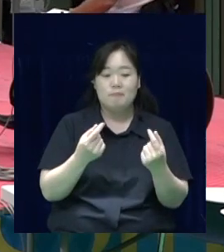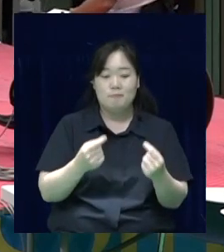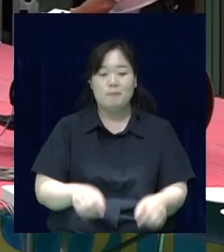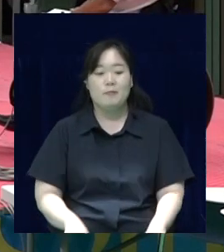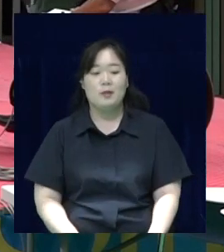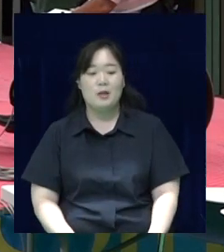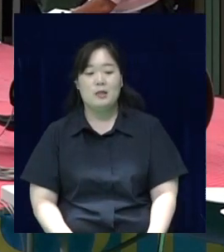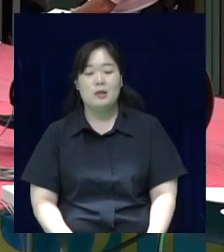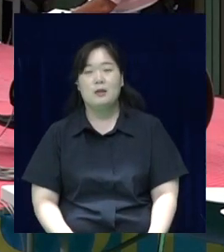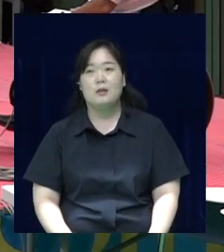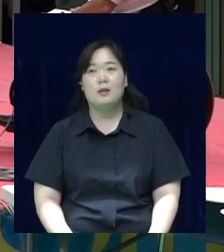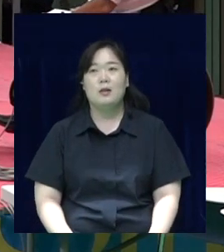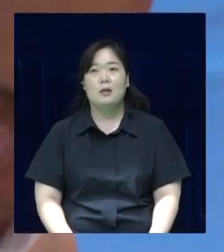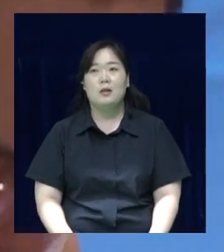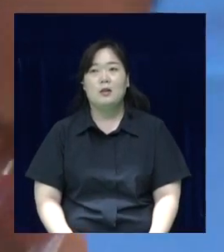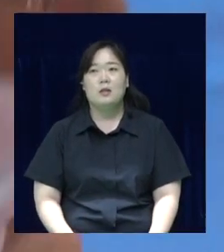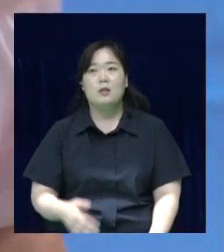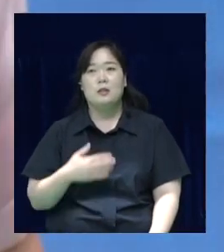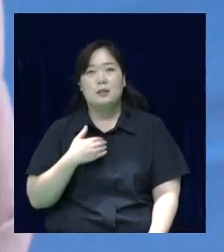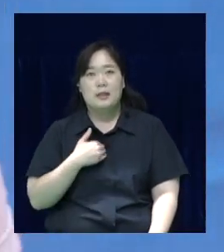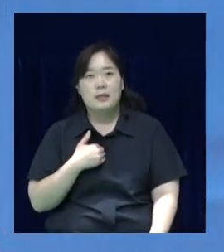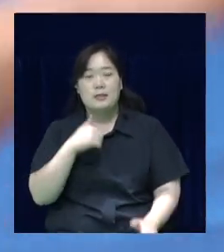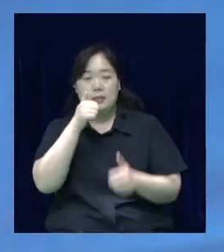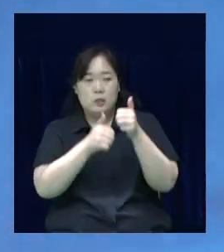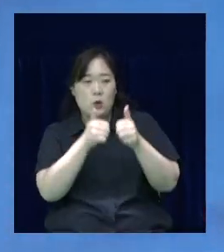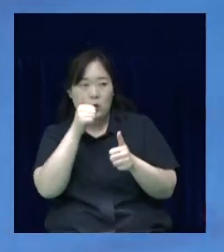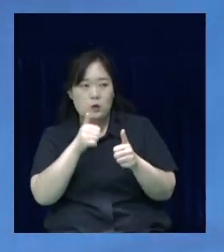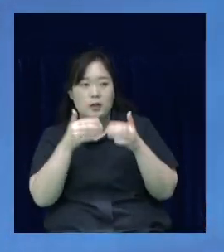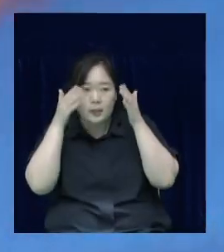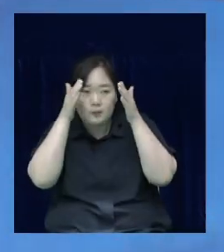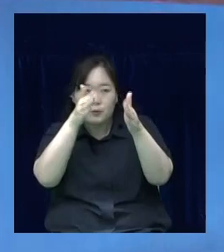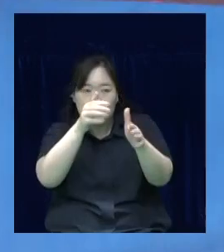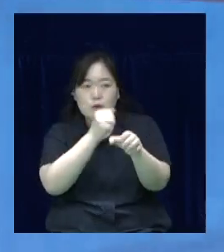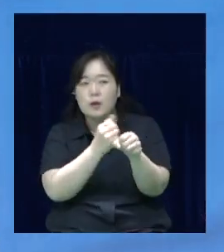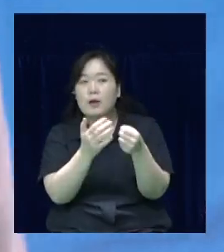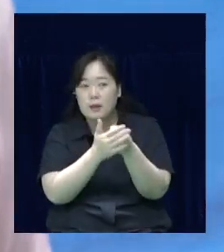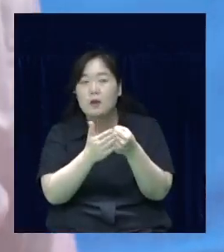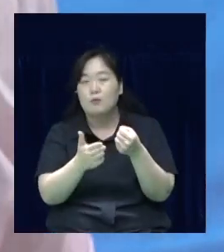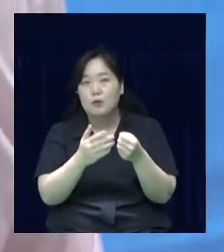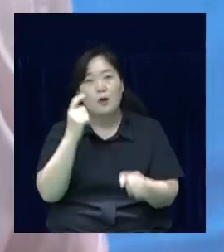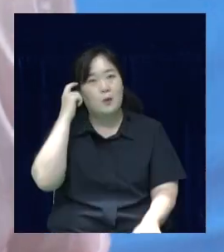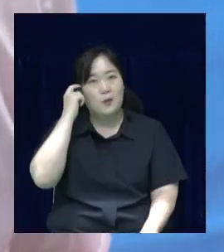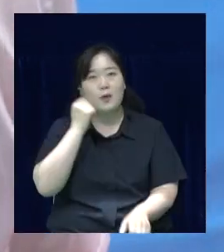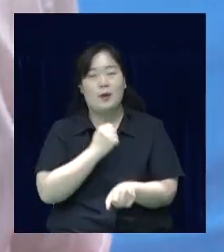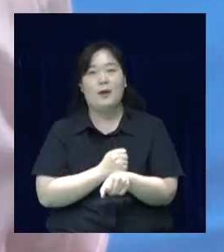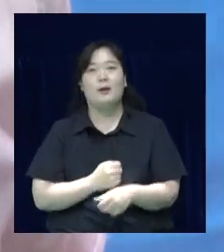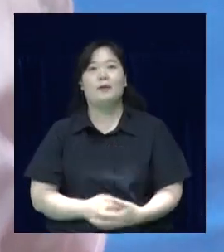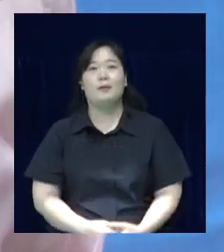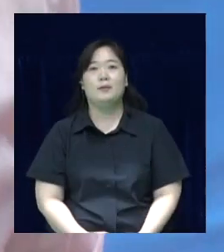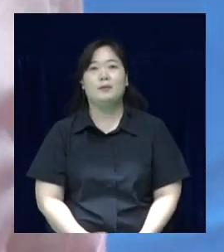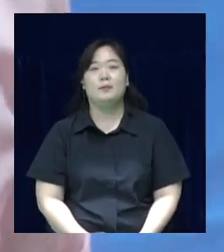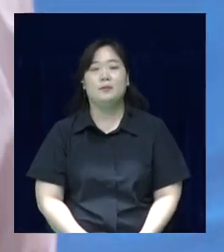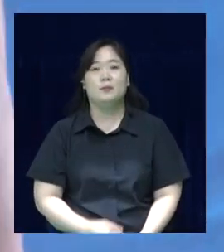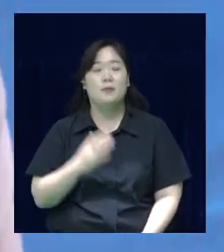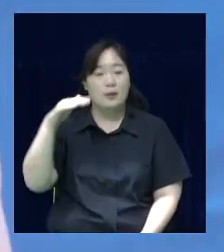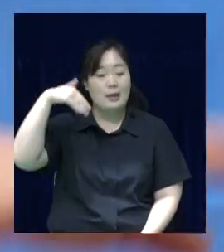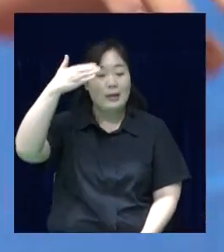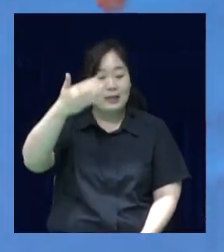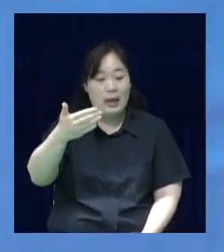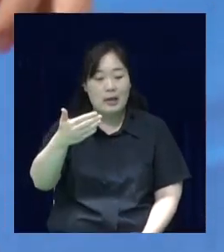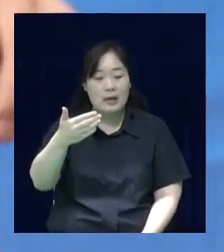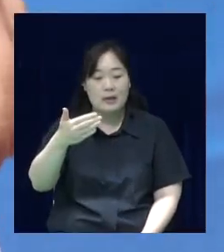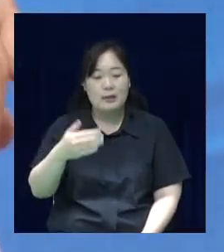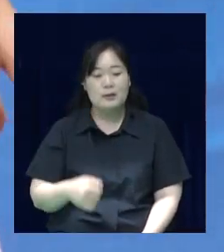보니까 더 심기일전해서 경기에 집중하고 있지 않나 봐집니다. 네. 자. 그 다음 선수 이제